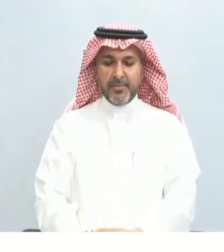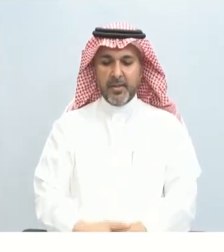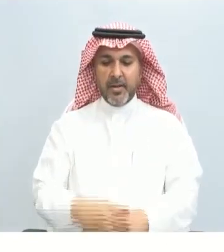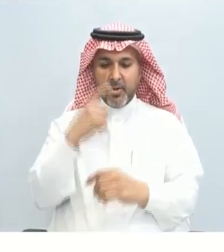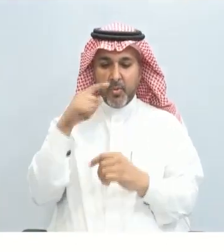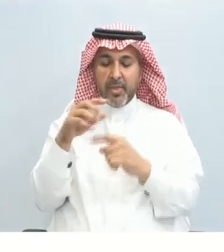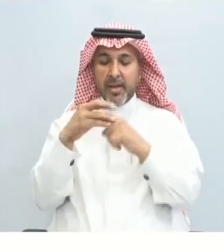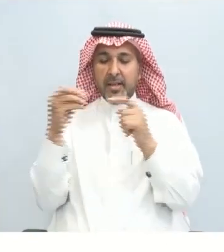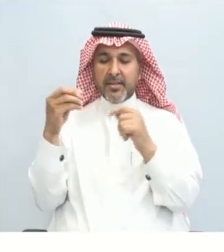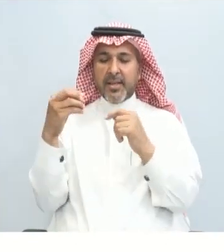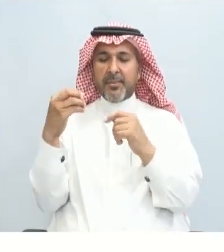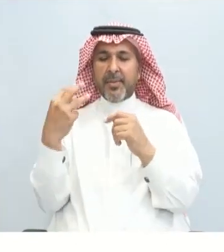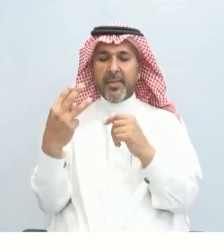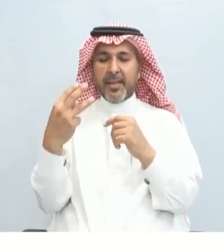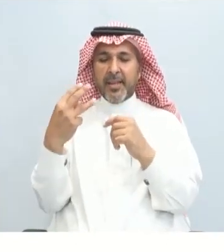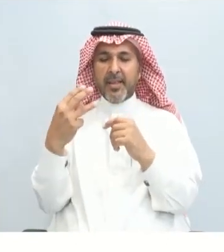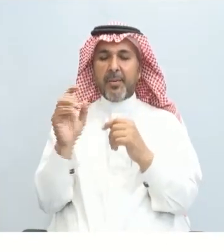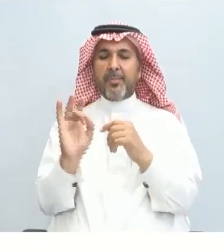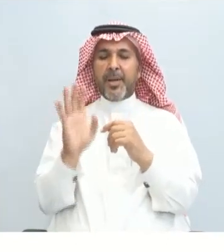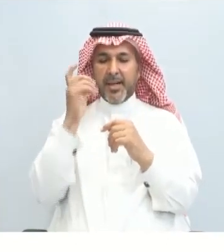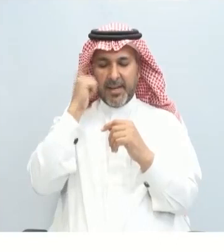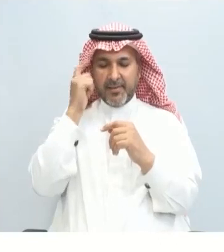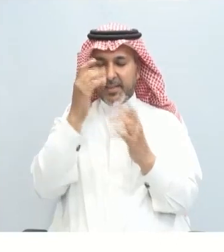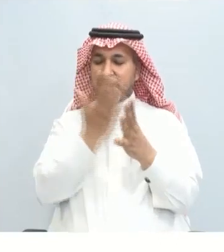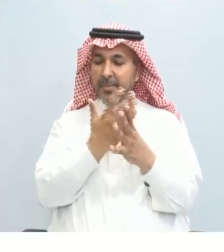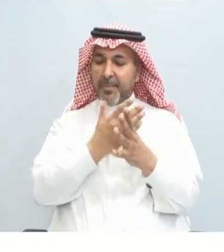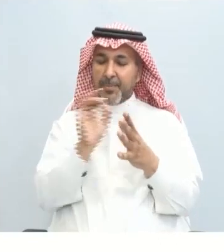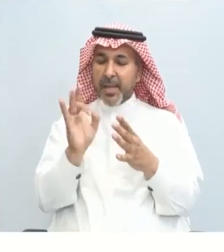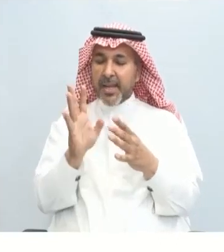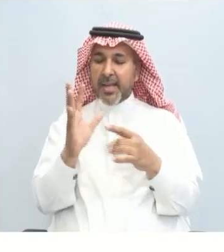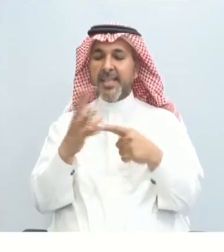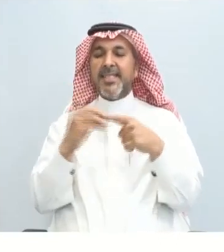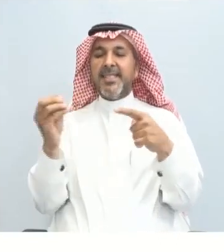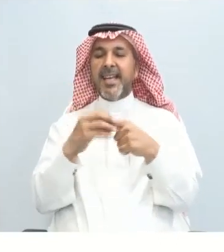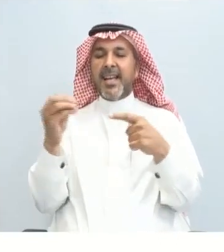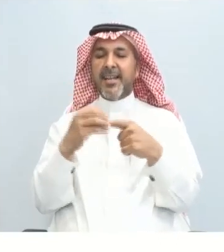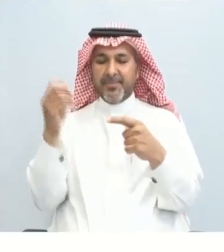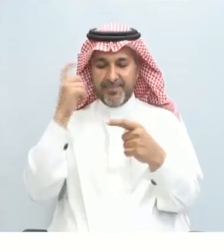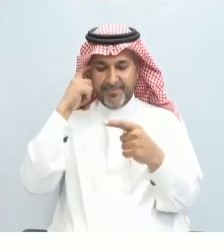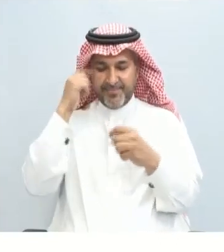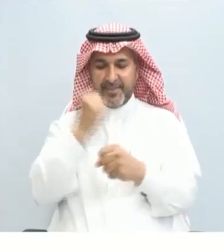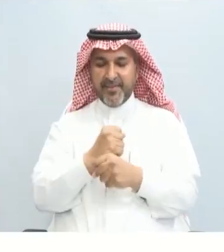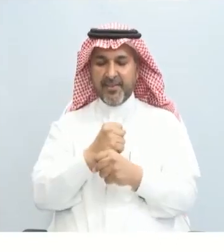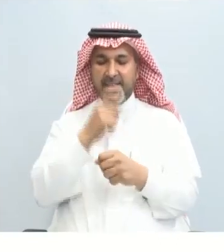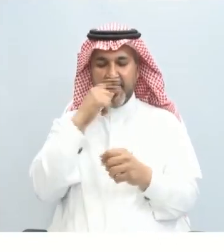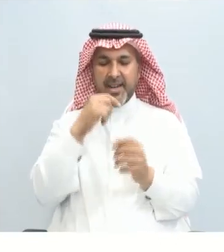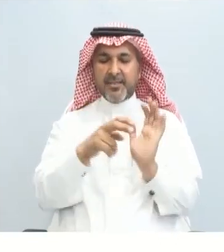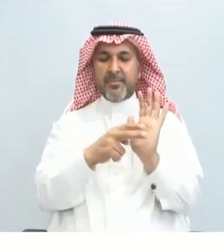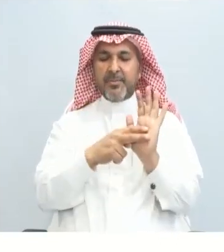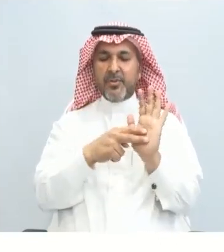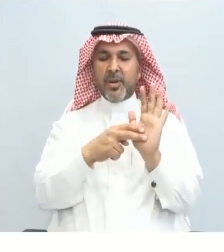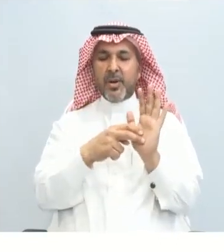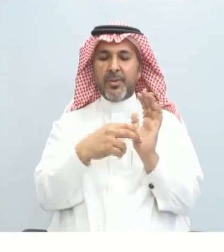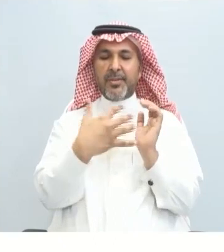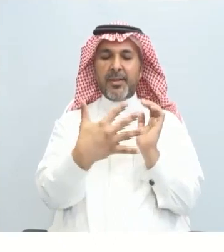ايش حل مرفوض وهذا الحل يعتبر ايش هذا حل مقبول